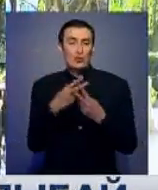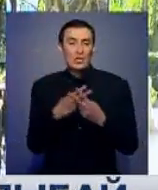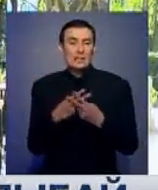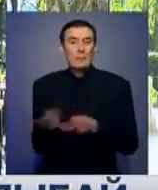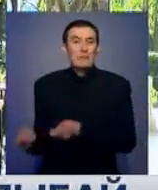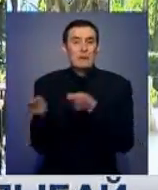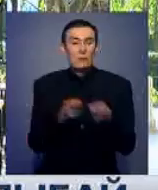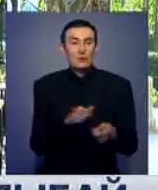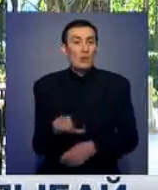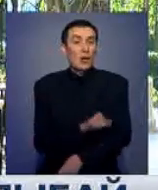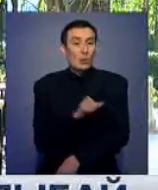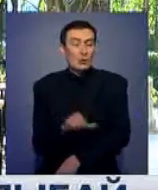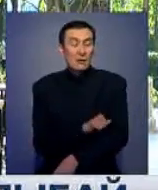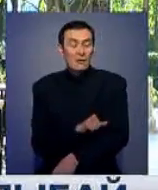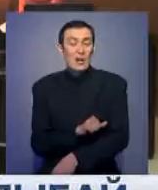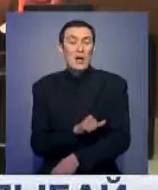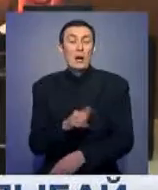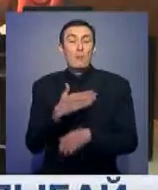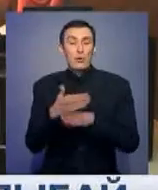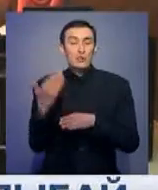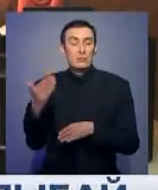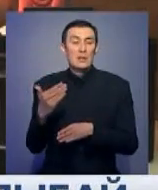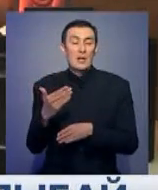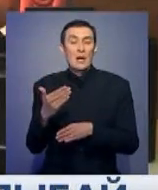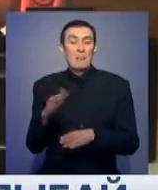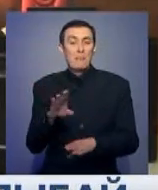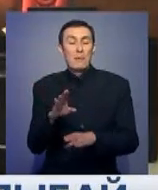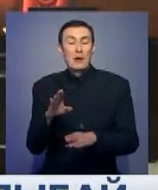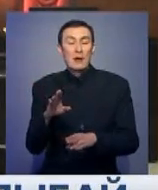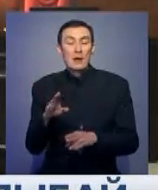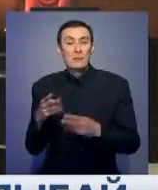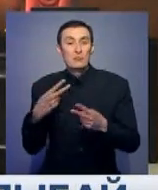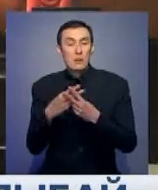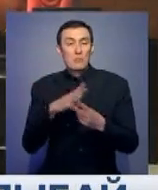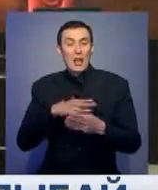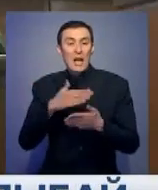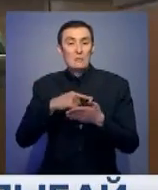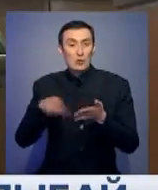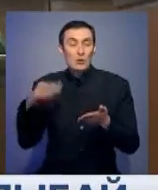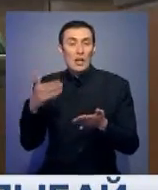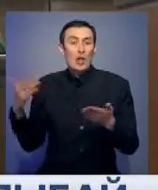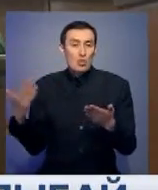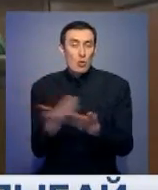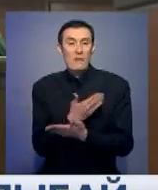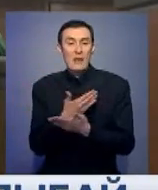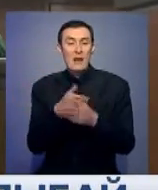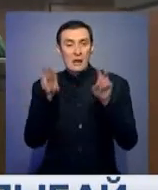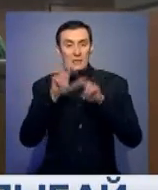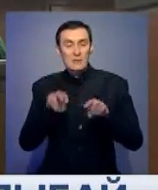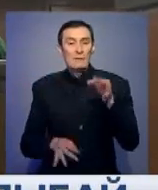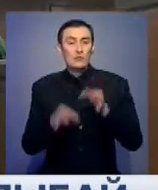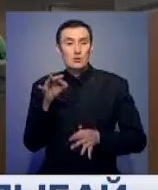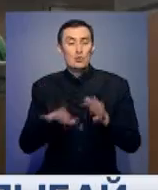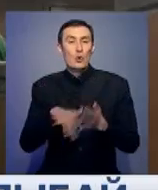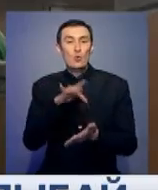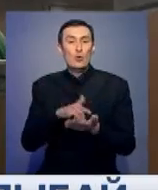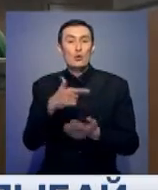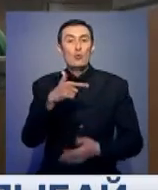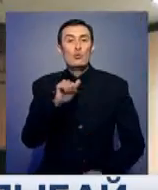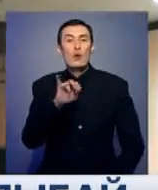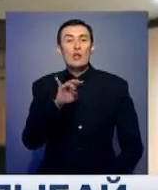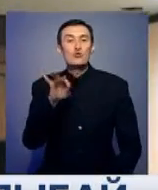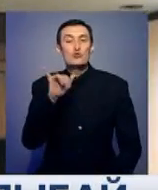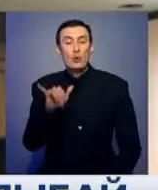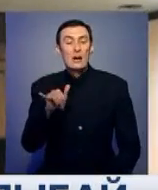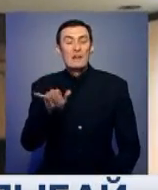наркотиков. Позднее пожизненный приговор был отменен, а дело Акжаркан Турлыбай направлено на новое рассмотрение в суд Гуанчжоу.